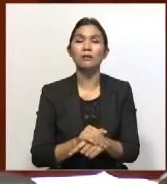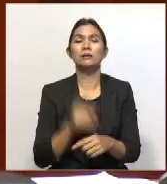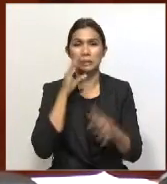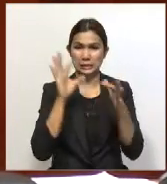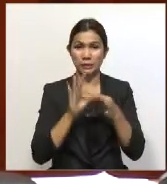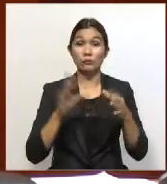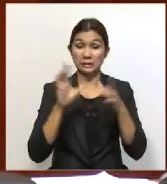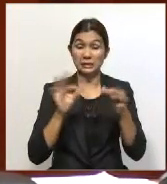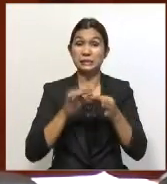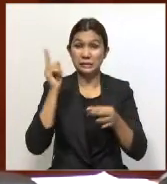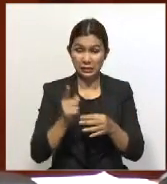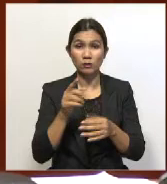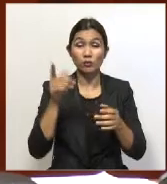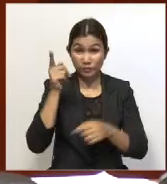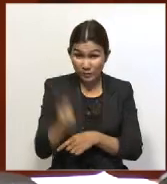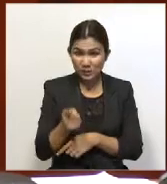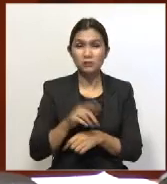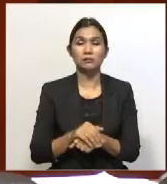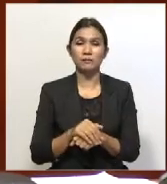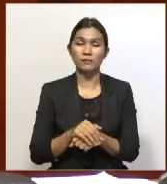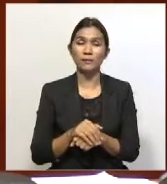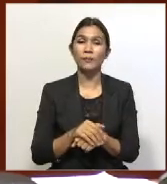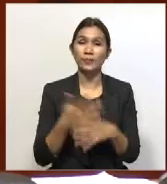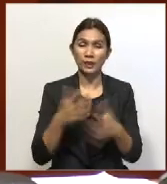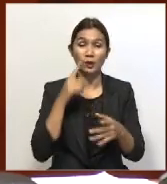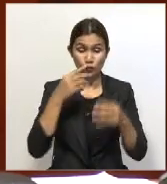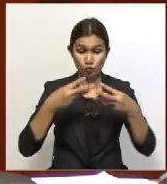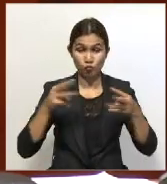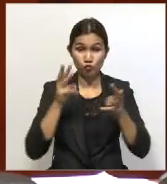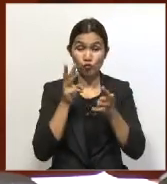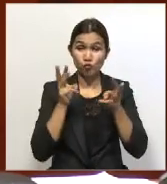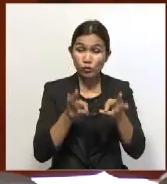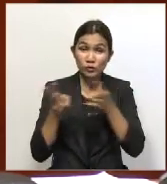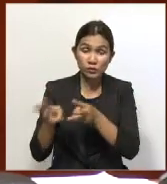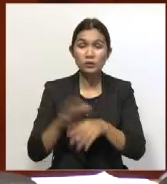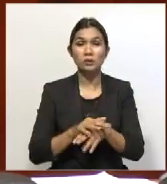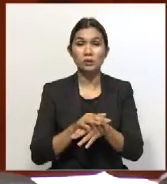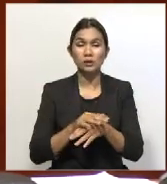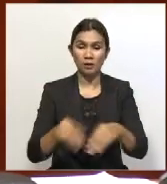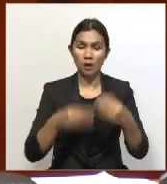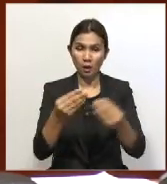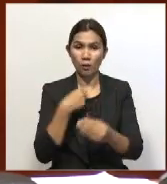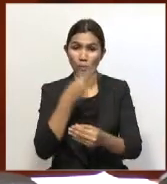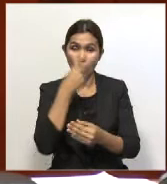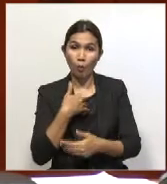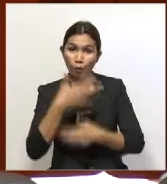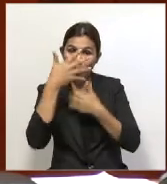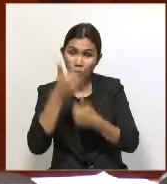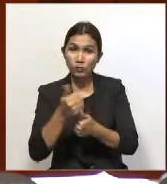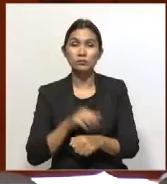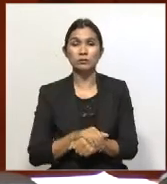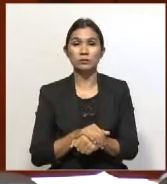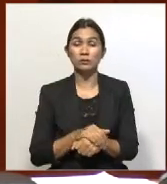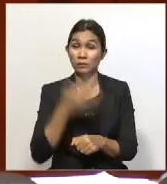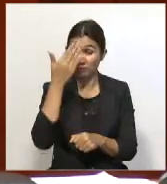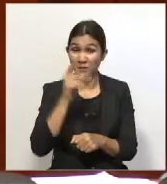เป็นจริงที่เกิดขึ้นตอบสนองในเรื่องวิธีการที่ทำให้เกิดความน่าสนใจเพ